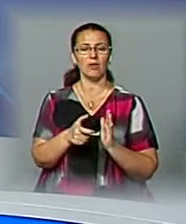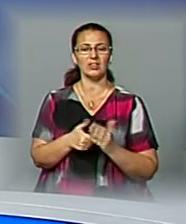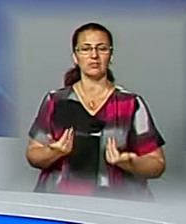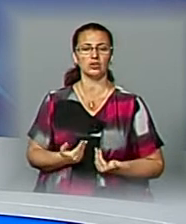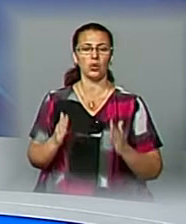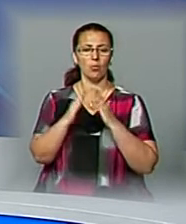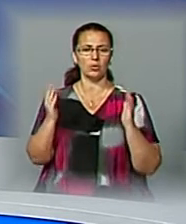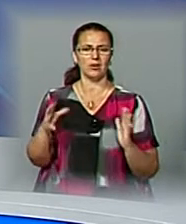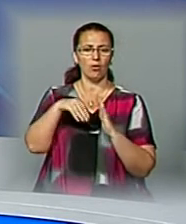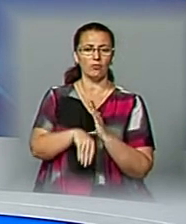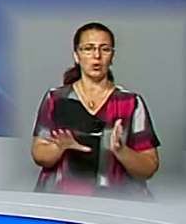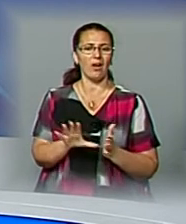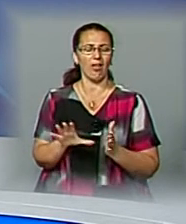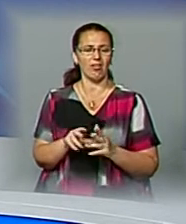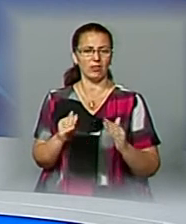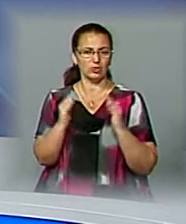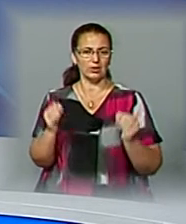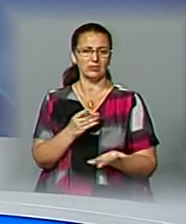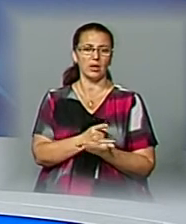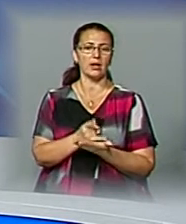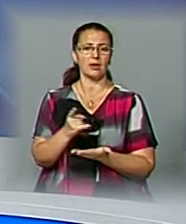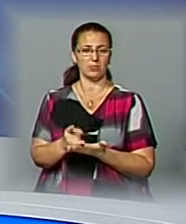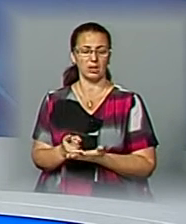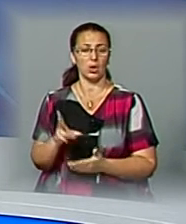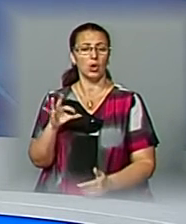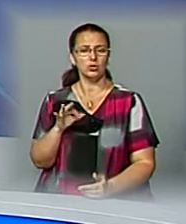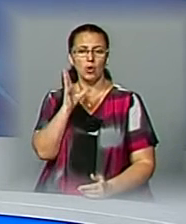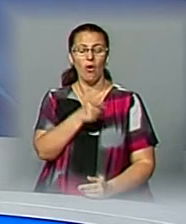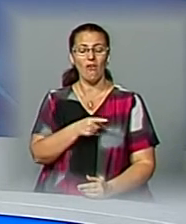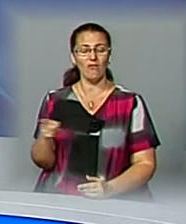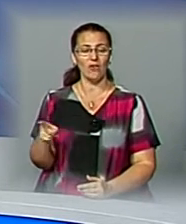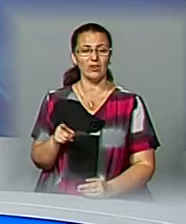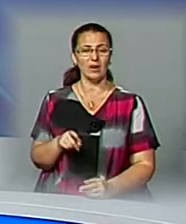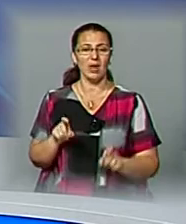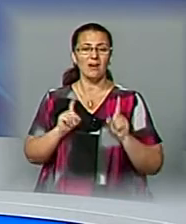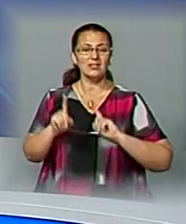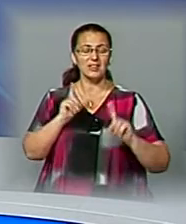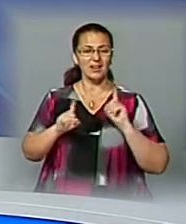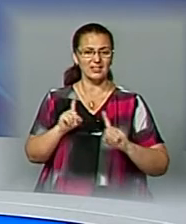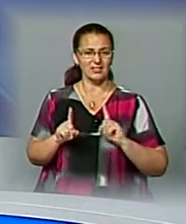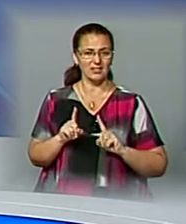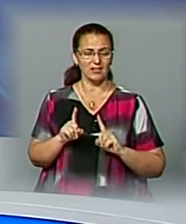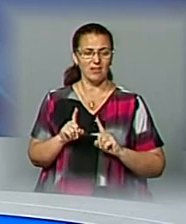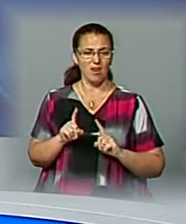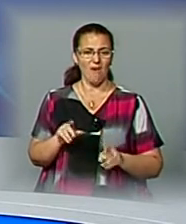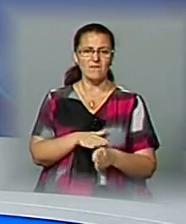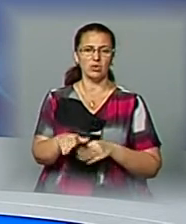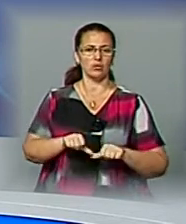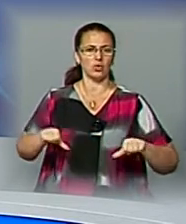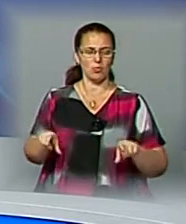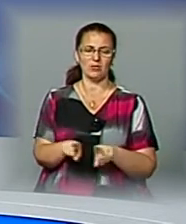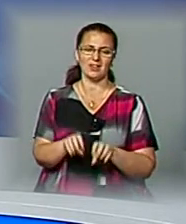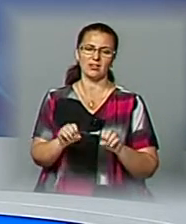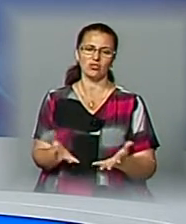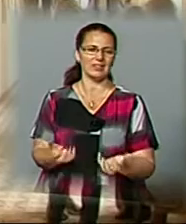з трансформаторною підстанцією та паркінгом. Проте під час засідання виконавчого комітету рішення про таке будівництво не